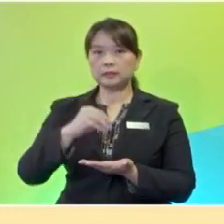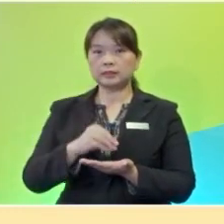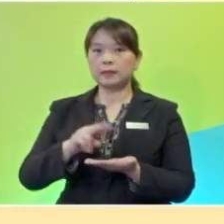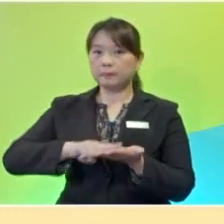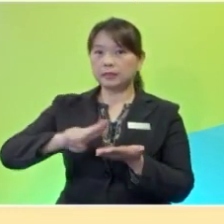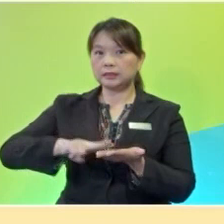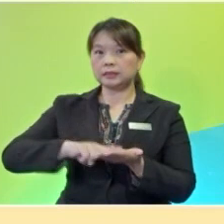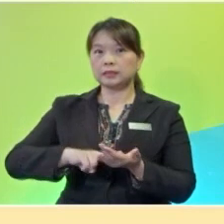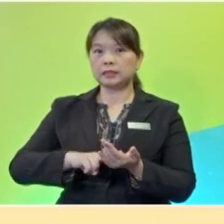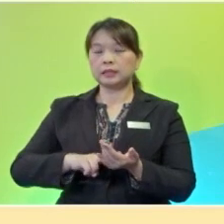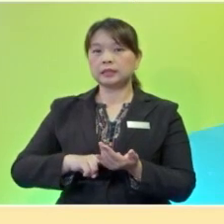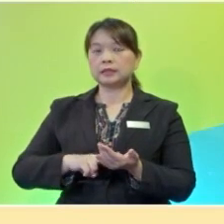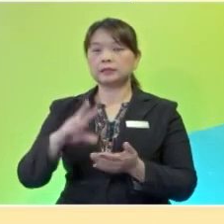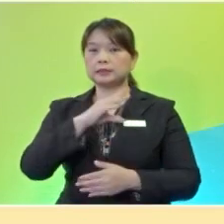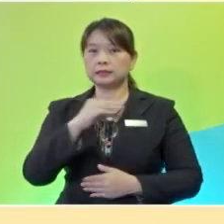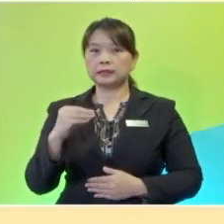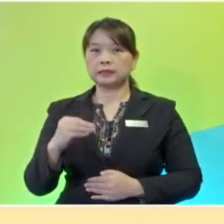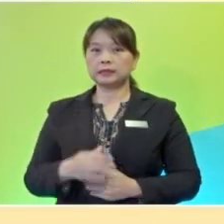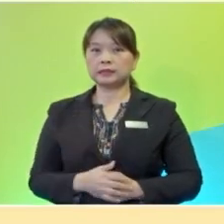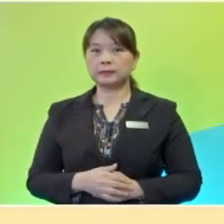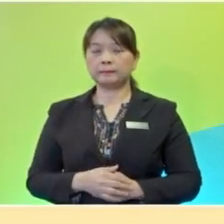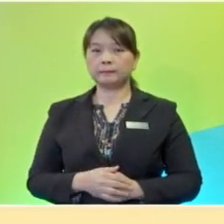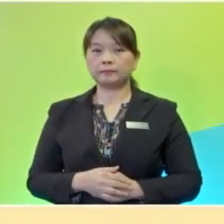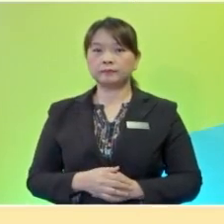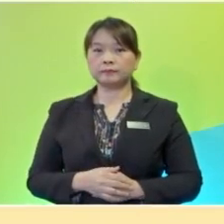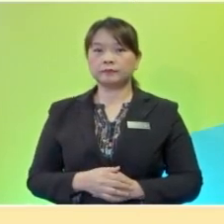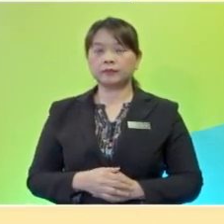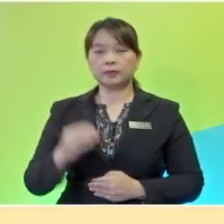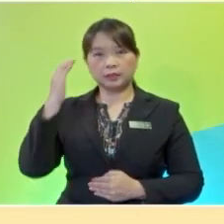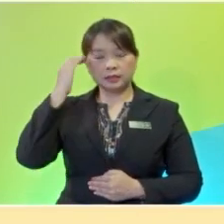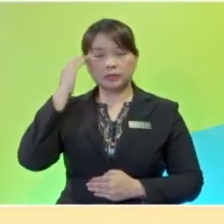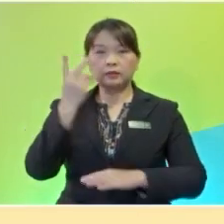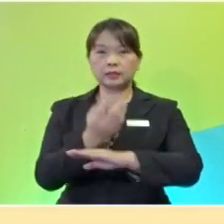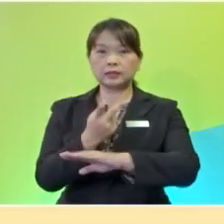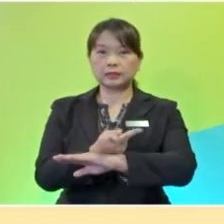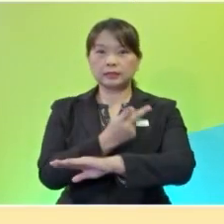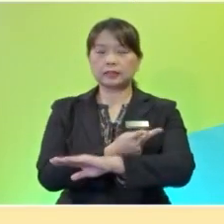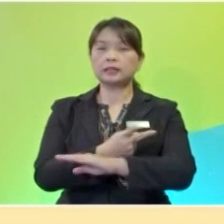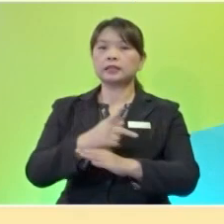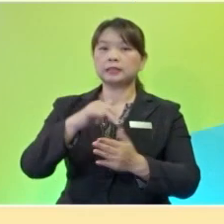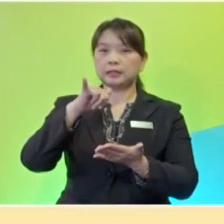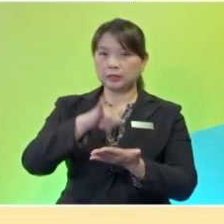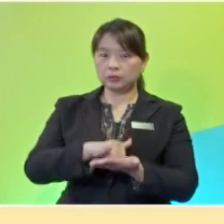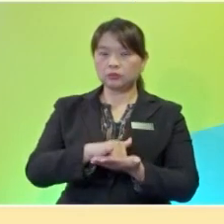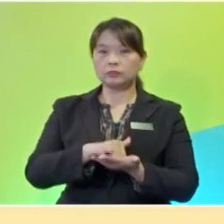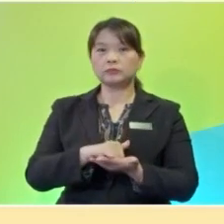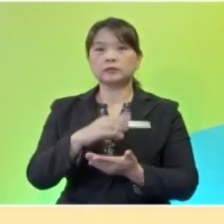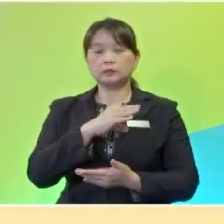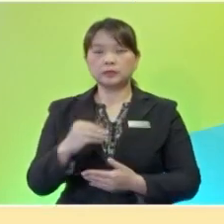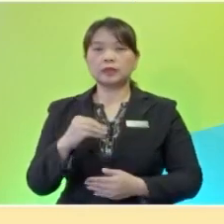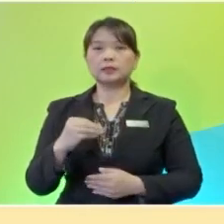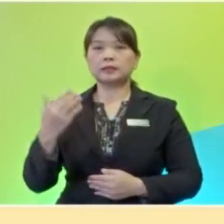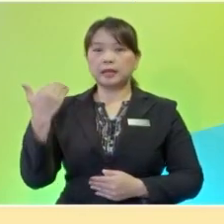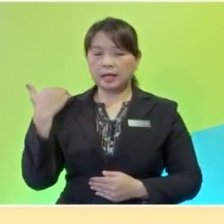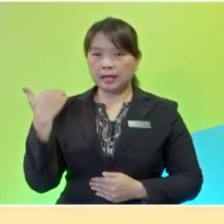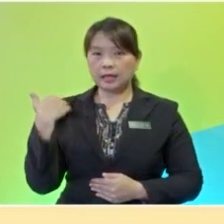想象，然后呢获得情感的体验，领会文章的这一个内涵，再来就是养成正确的人